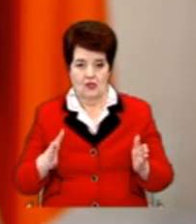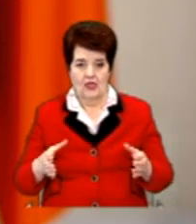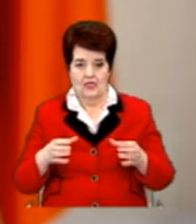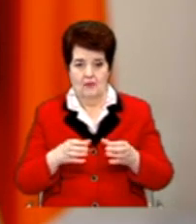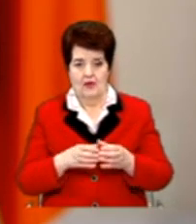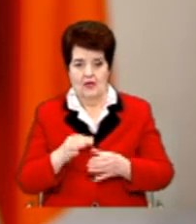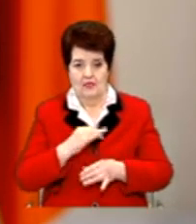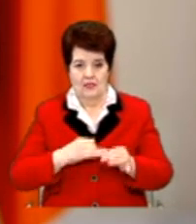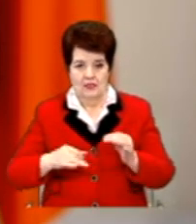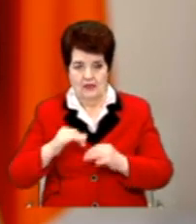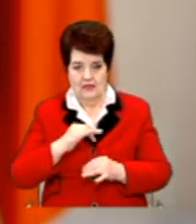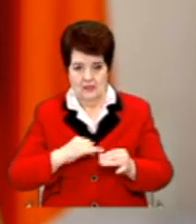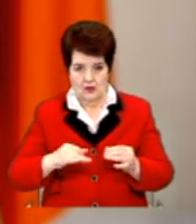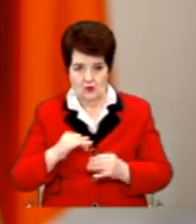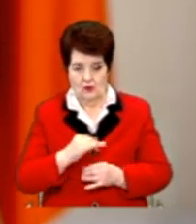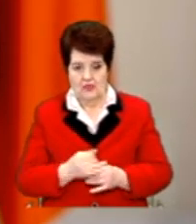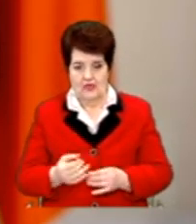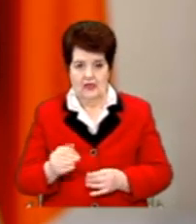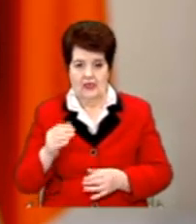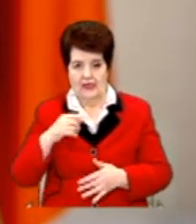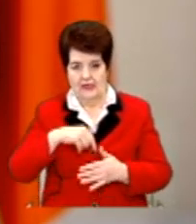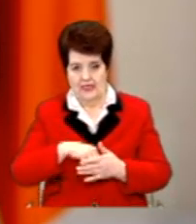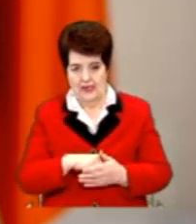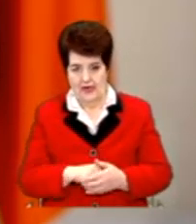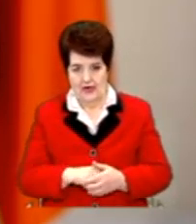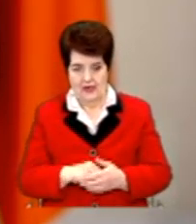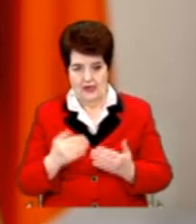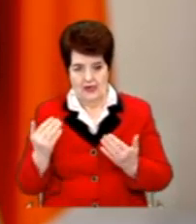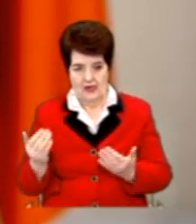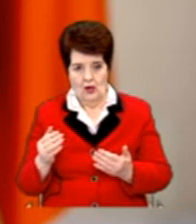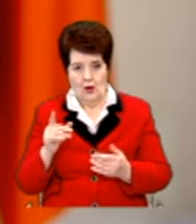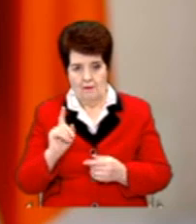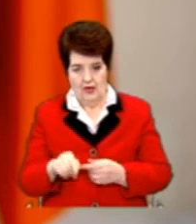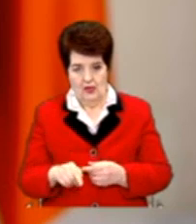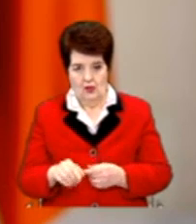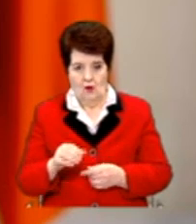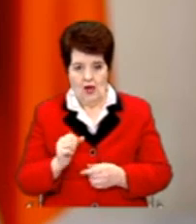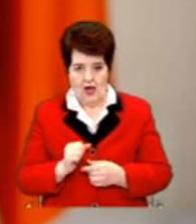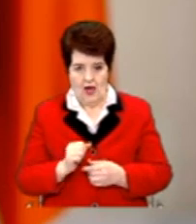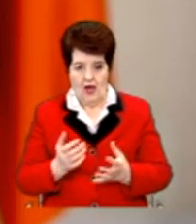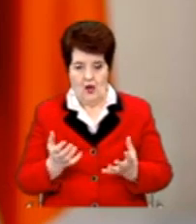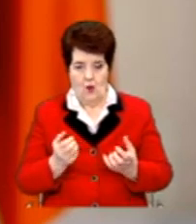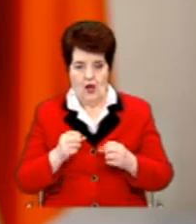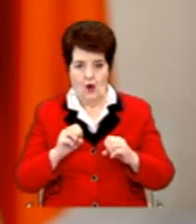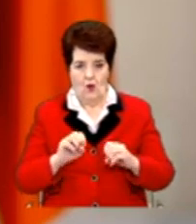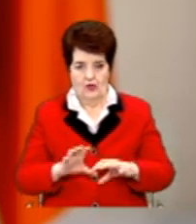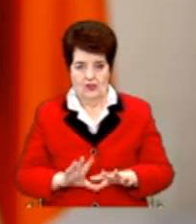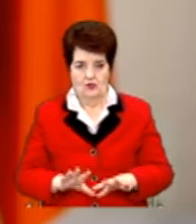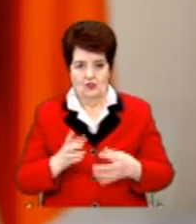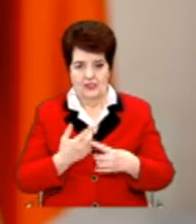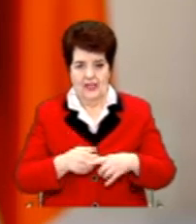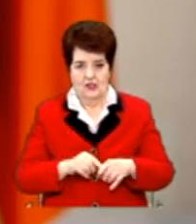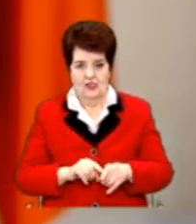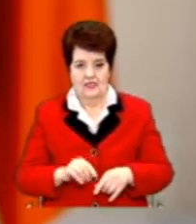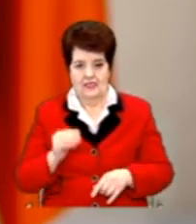au nevoie de discuții interne în forurile lor pentru a lua o decizie în acest